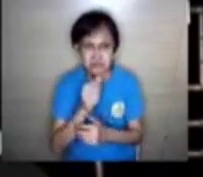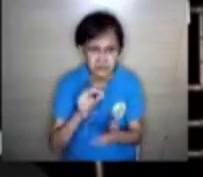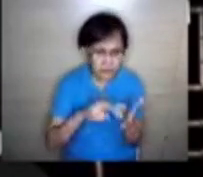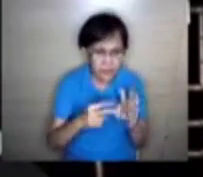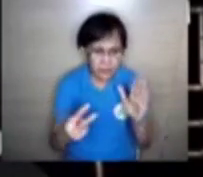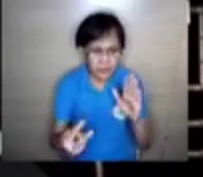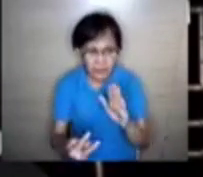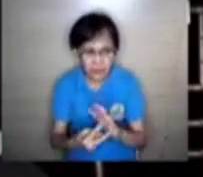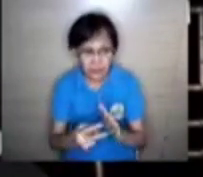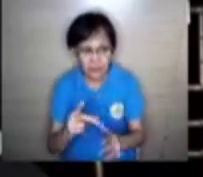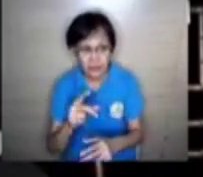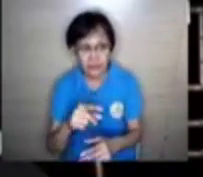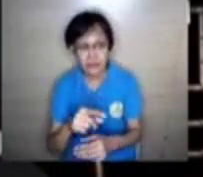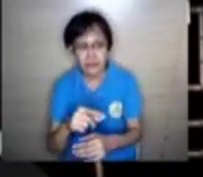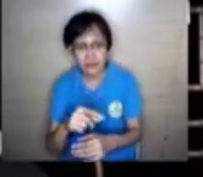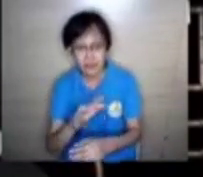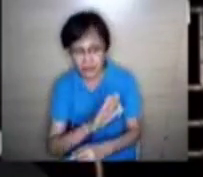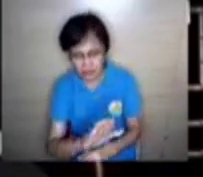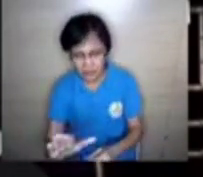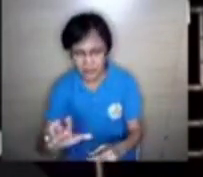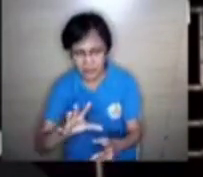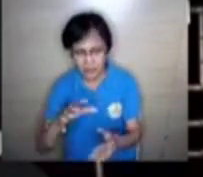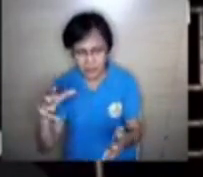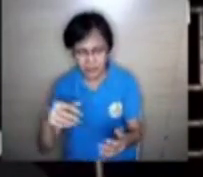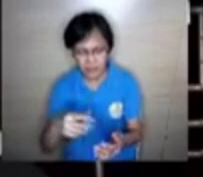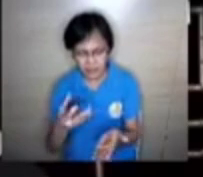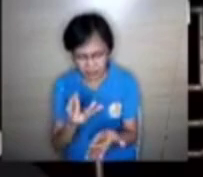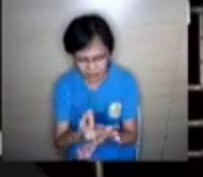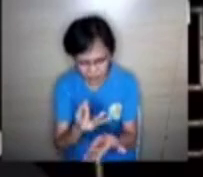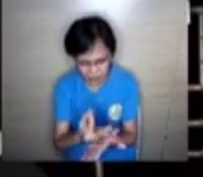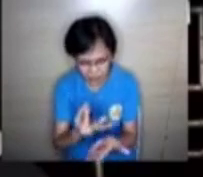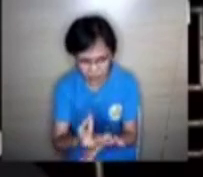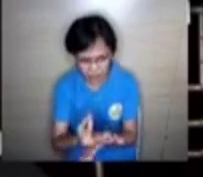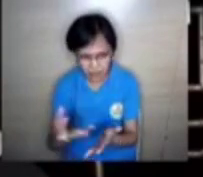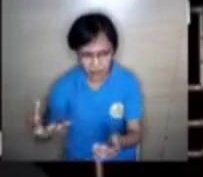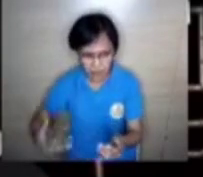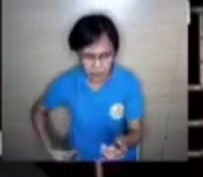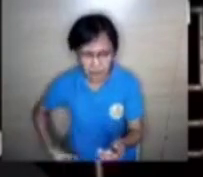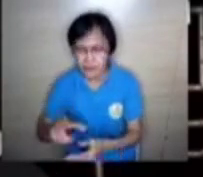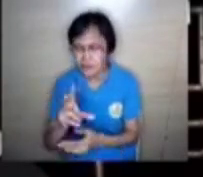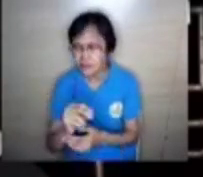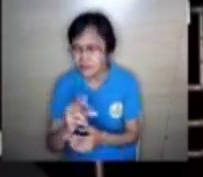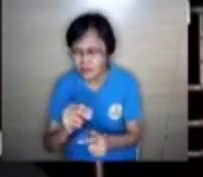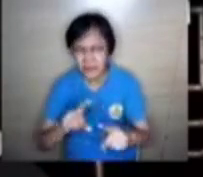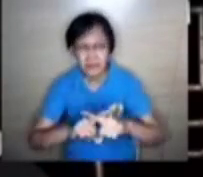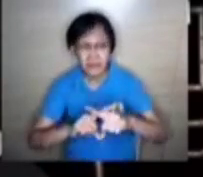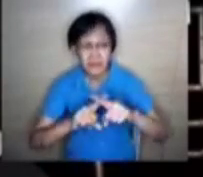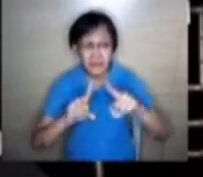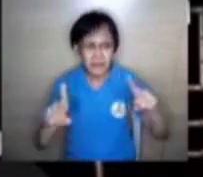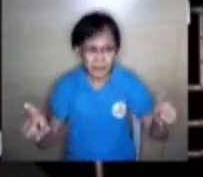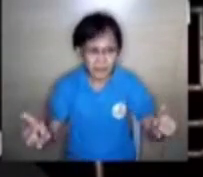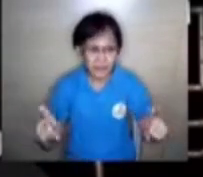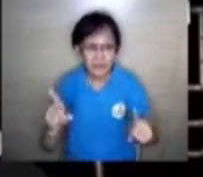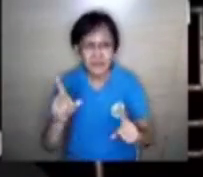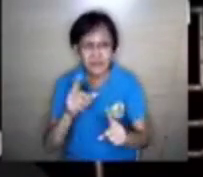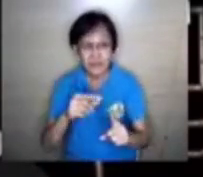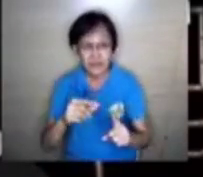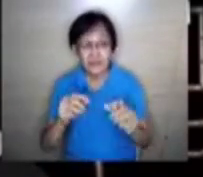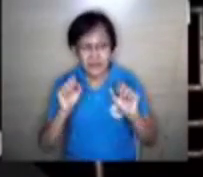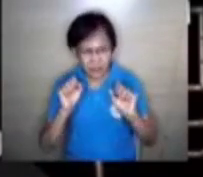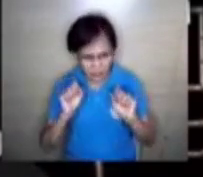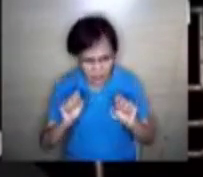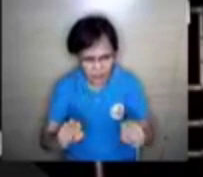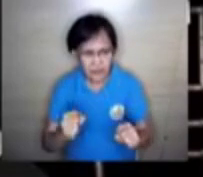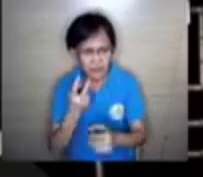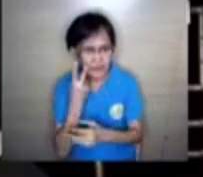na 100% yan ang napupunta sa korupsyon dati. Hindi ko po sinasabi yun. Pero kayong mga nasa tanghalang ito, lalo na